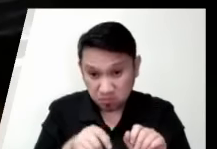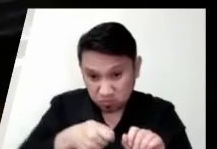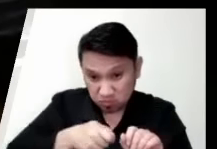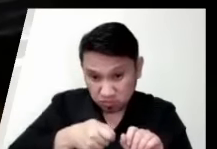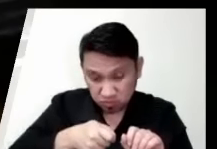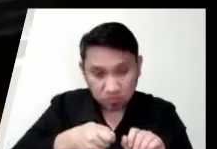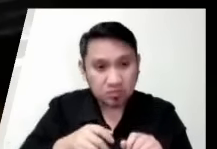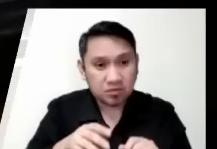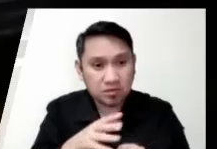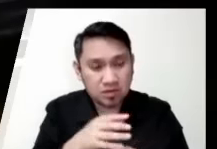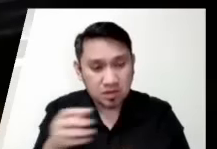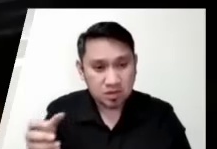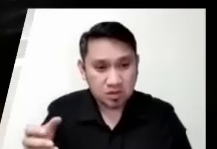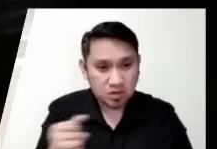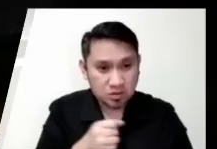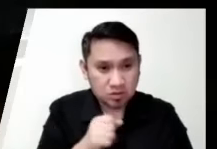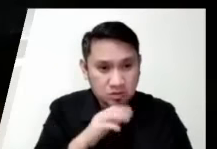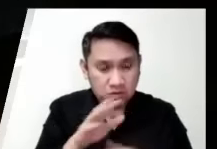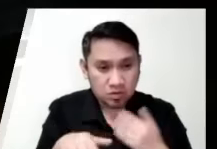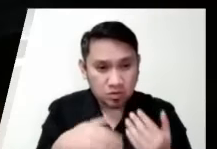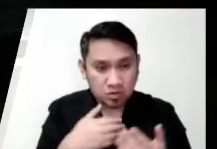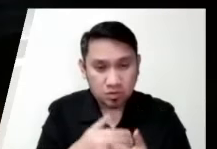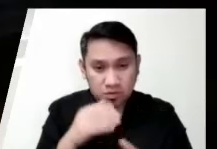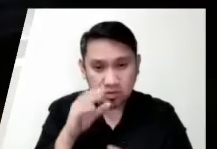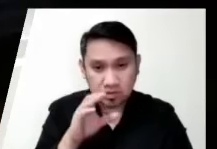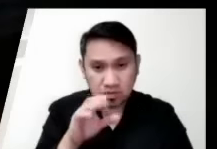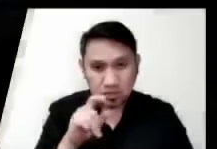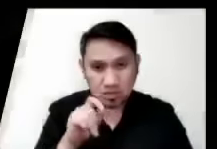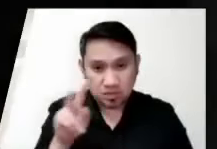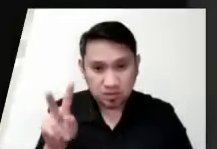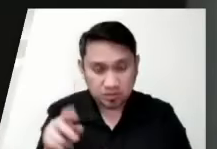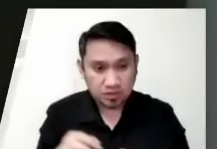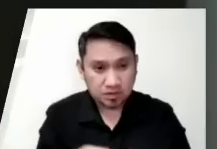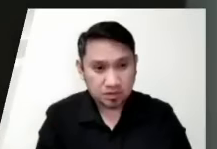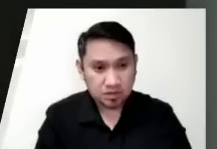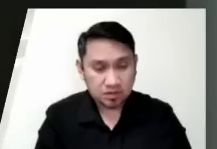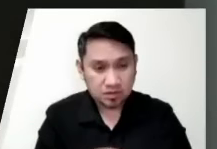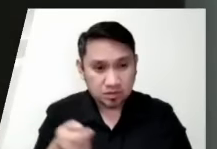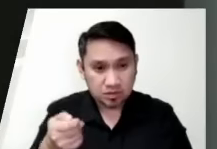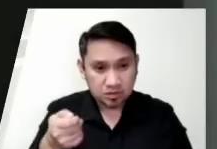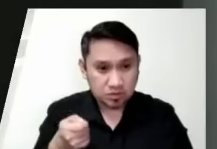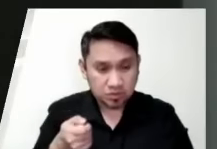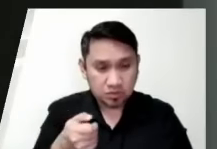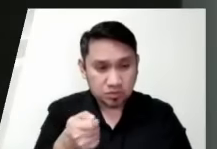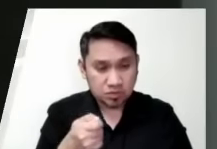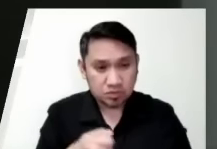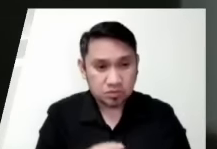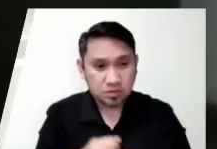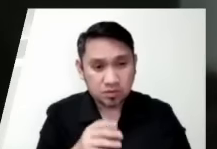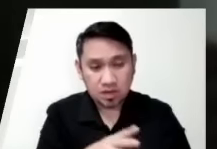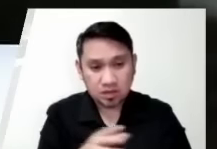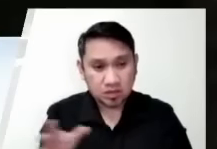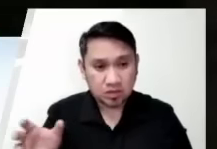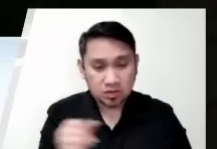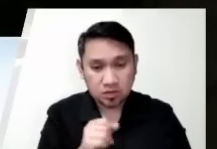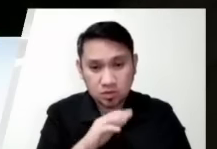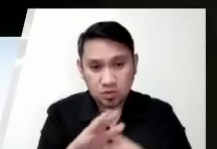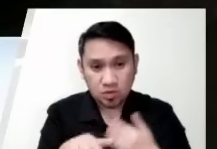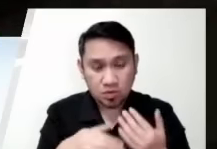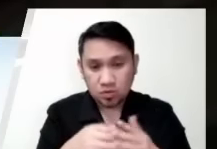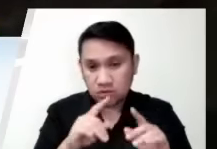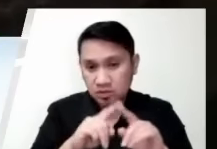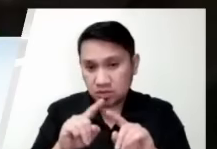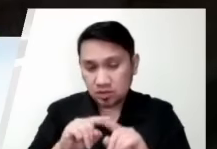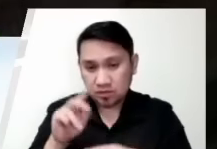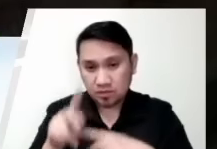ng suspect lahat ng CCTV camera sa saksakan sa kanya tinangay lahat ng iba't ibang klase ng mga